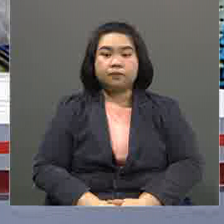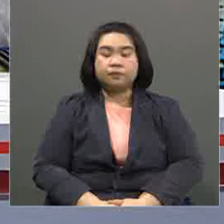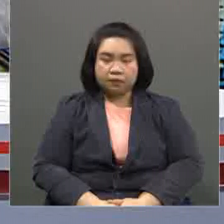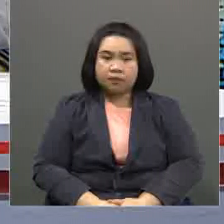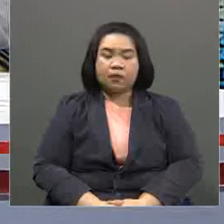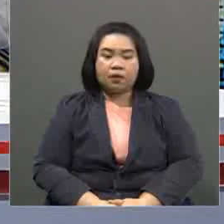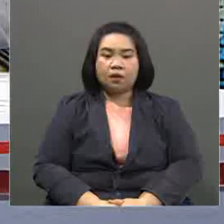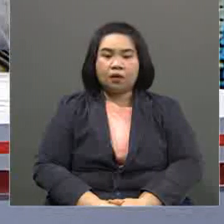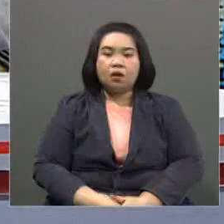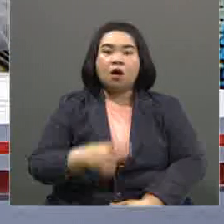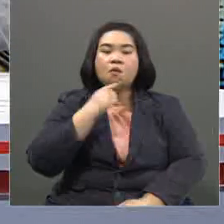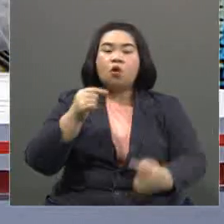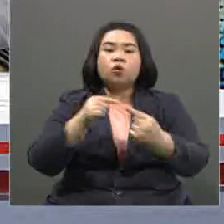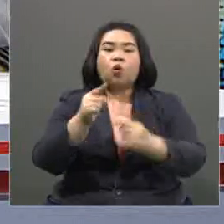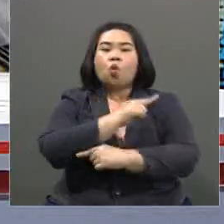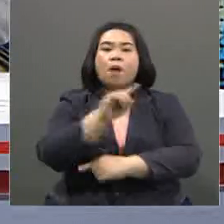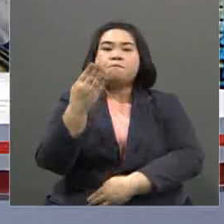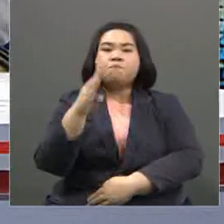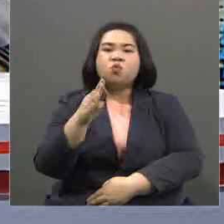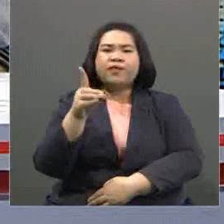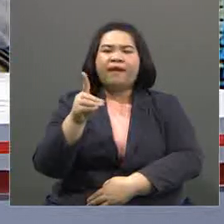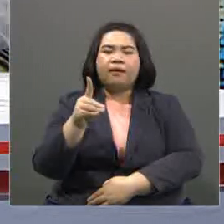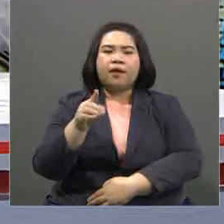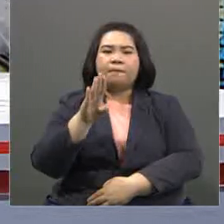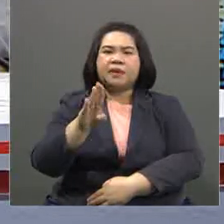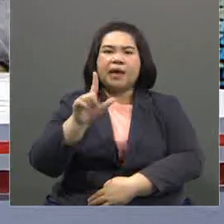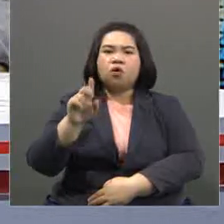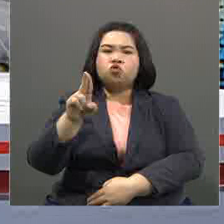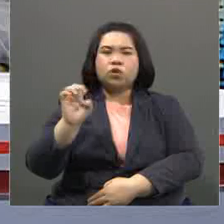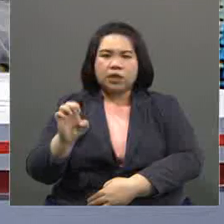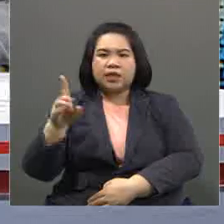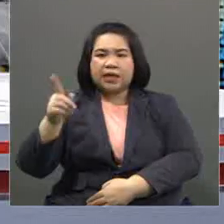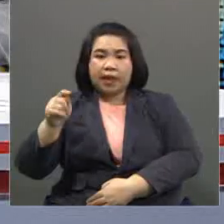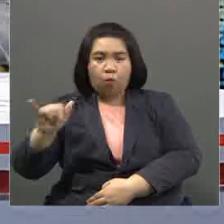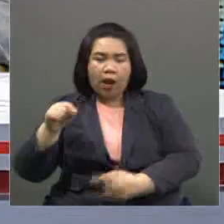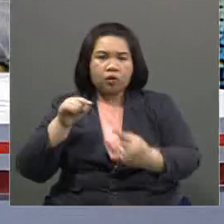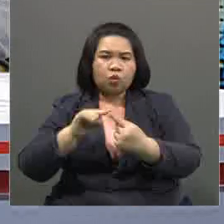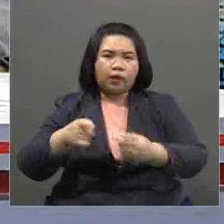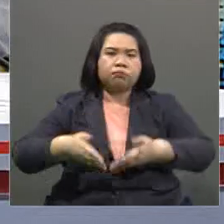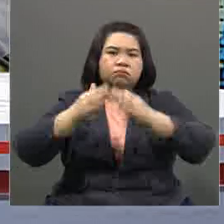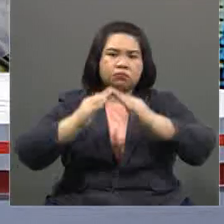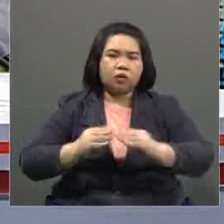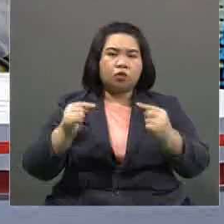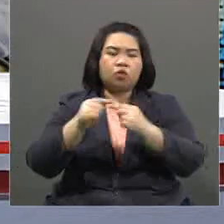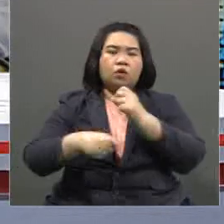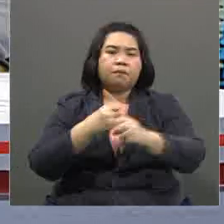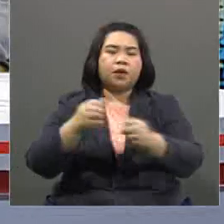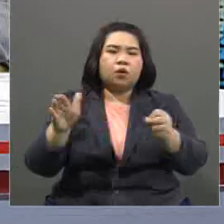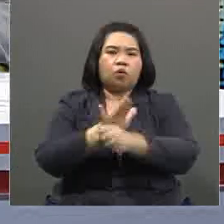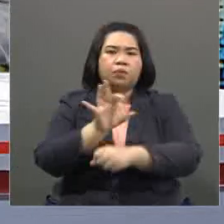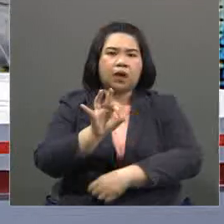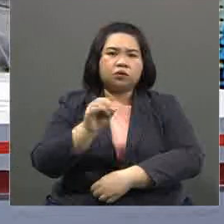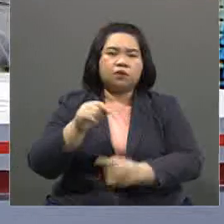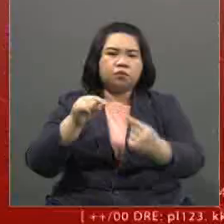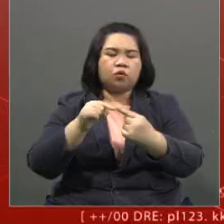ที่บอกเมื่อสักครู่ว่าเป็น ue DayวันบูDayคืออะไรวันนี้ 1กุมภาพันธ์ครับเป็นวันคล้ายวันสถาปนาครบรอบ 90ปี